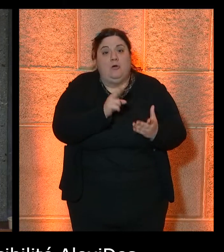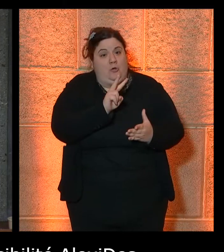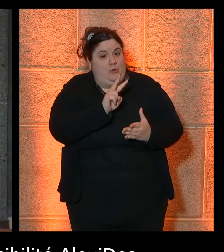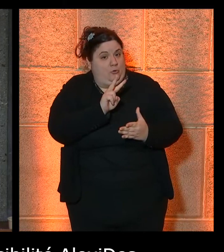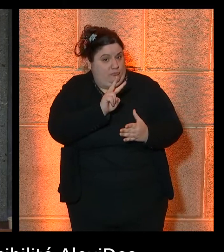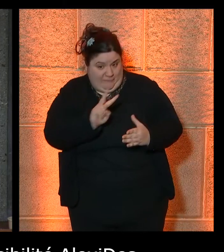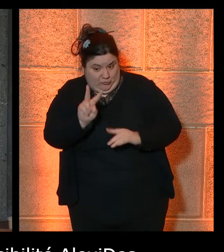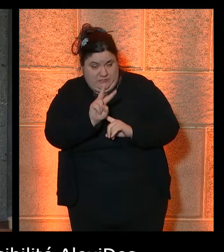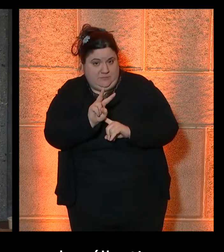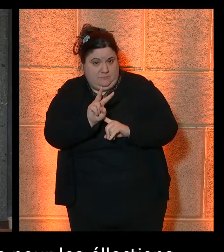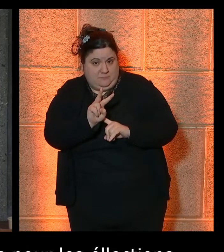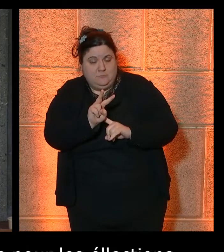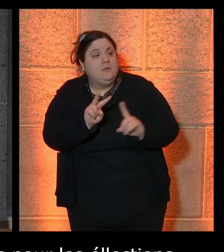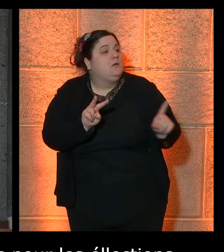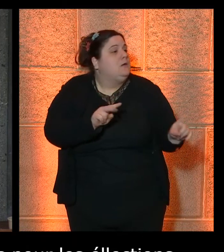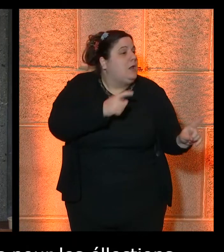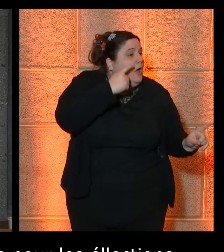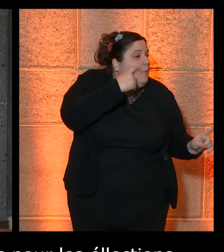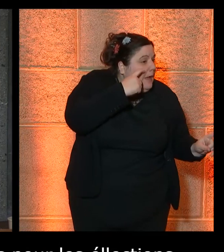semaine, un relevé